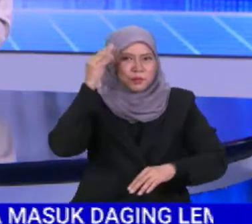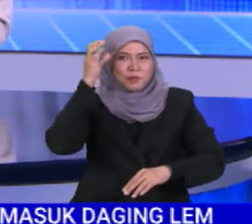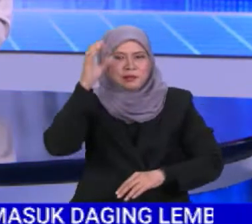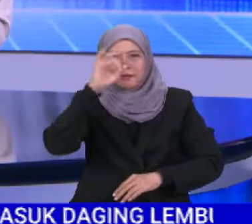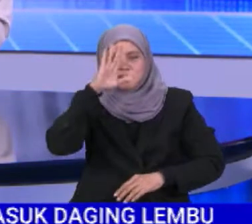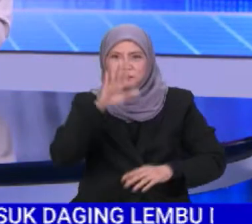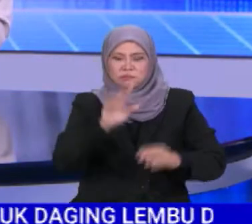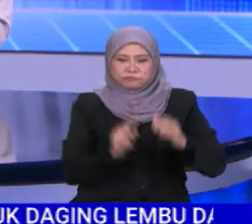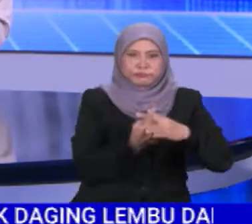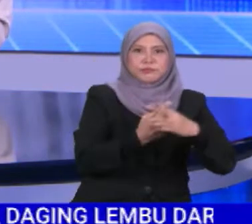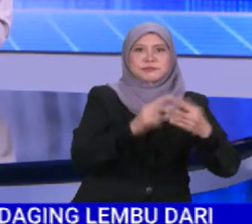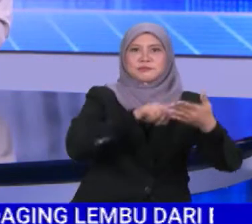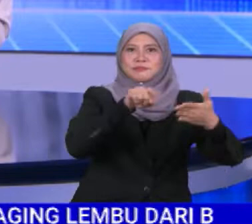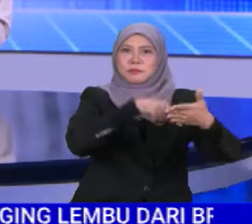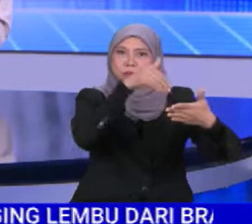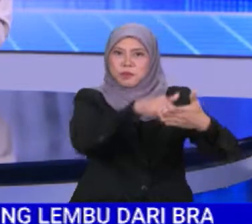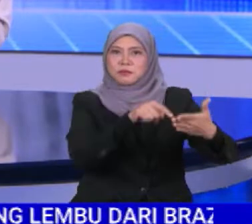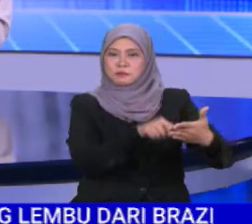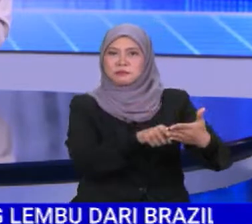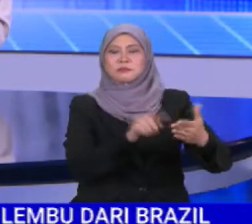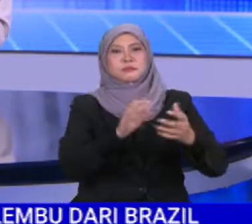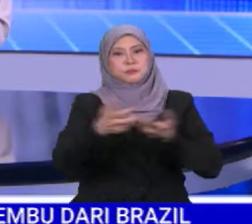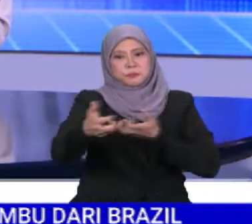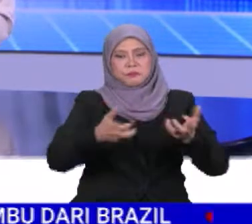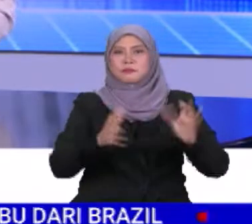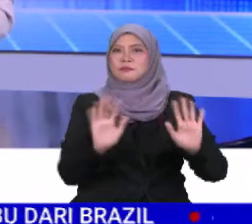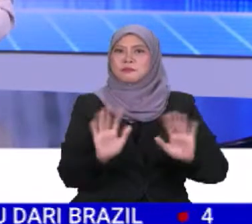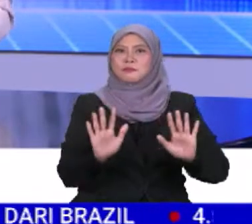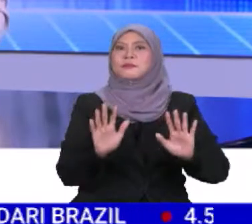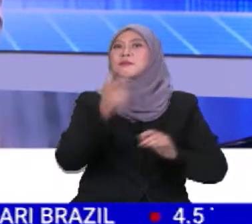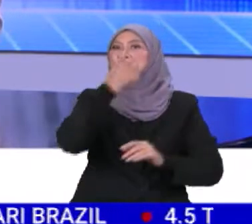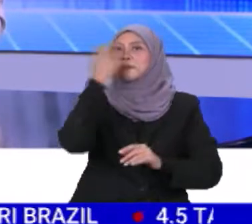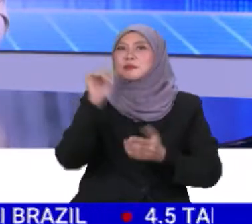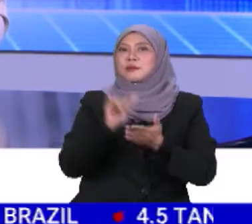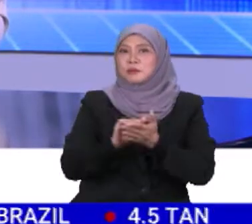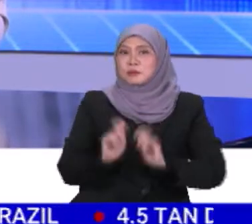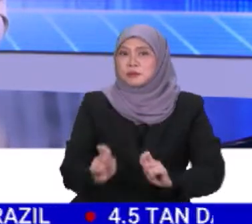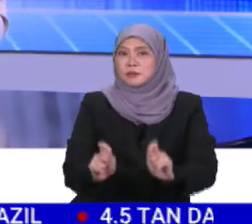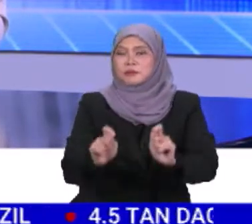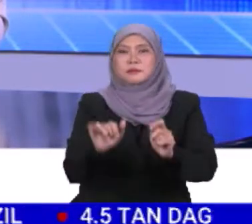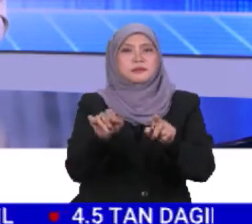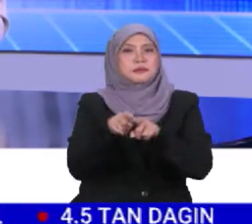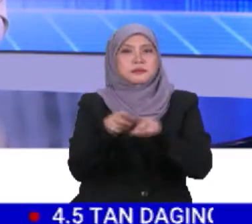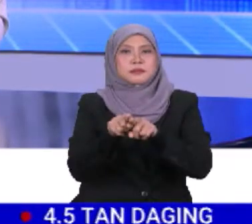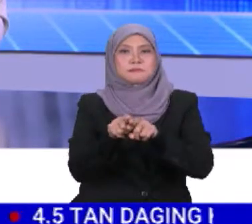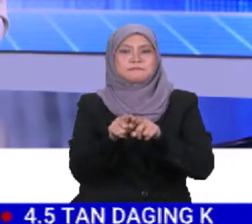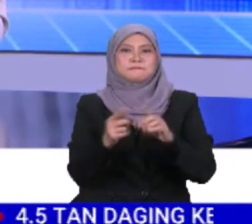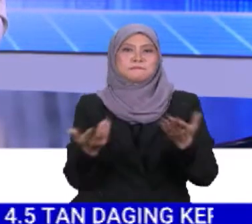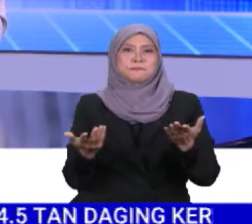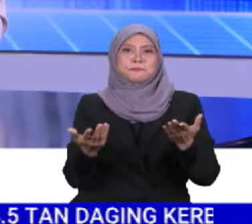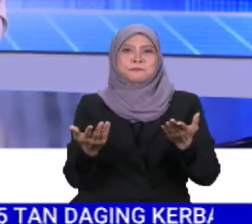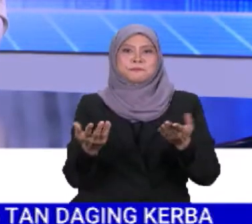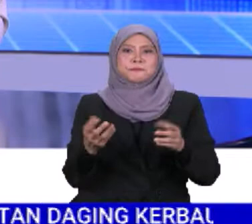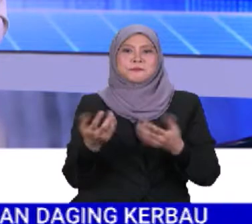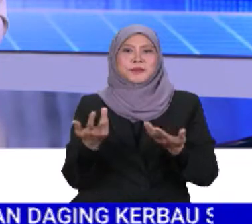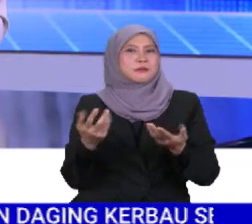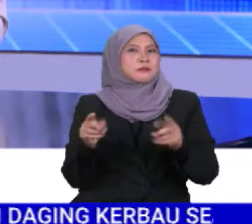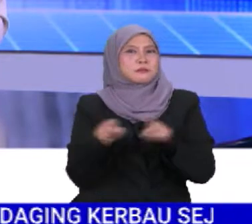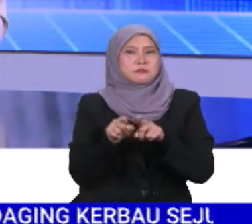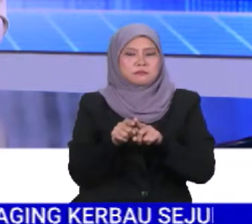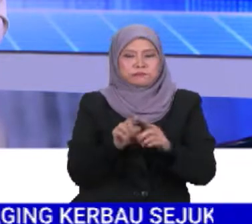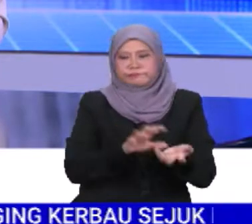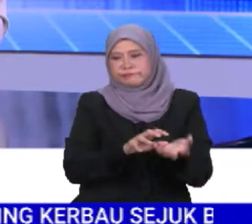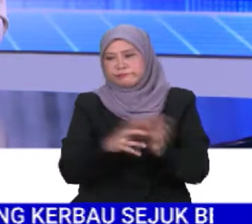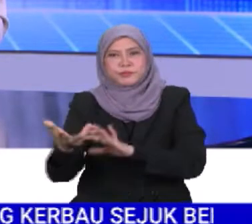Premier Sarawak, Dato' Amar Douglas Unggah Embas berpandangan tindakan sedemikian sama seperti mencurahkan racun kepada